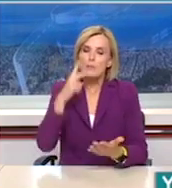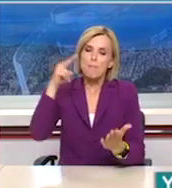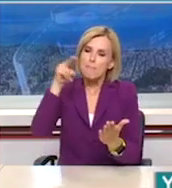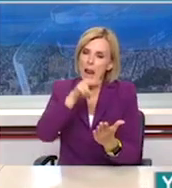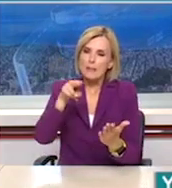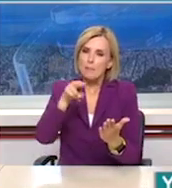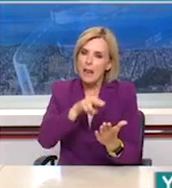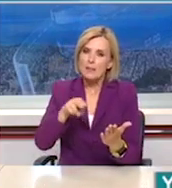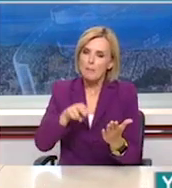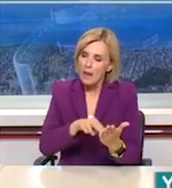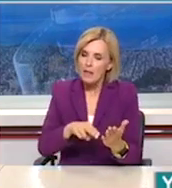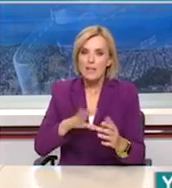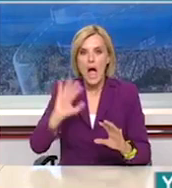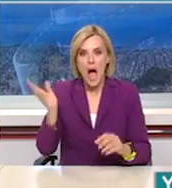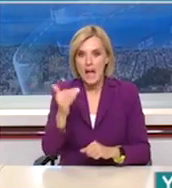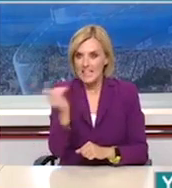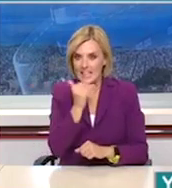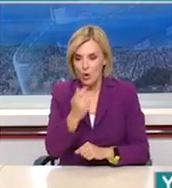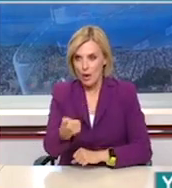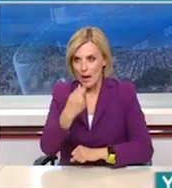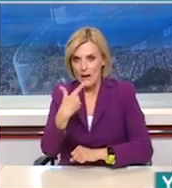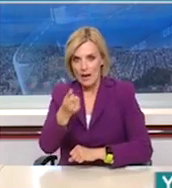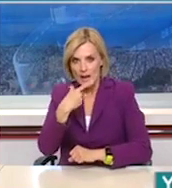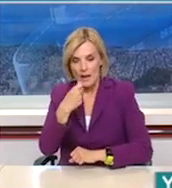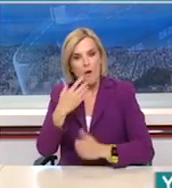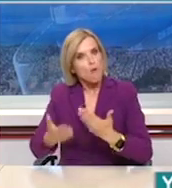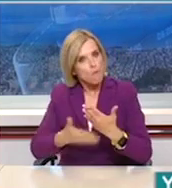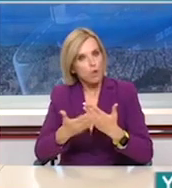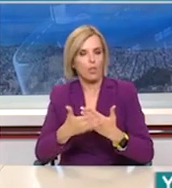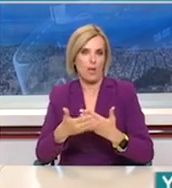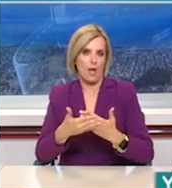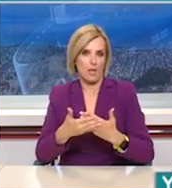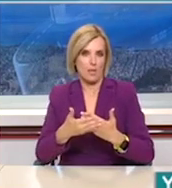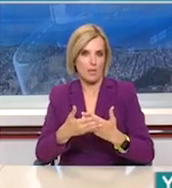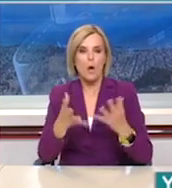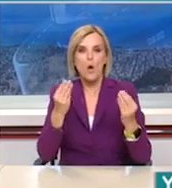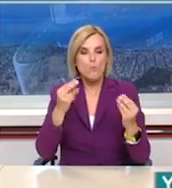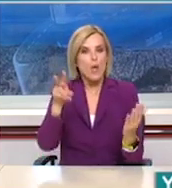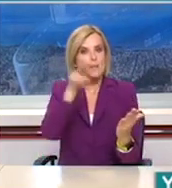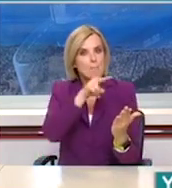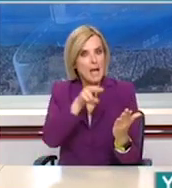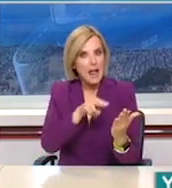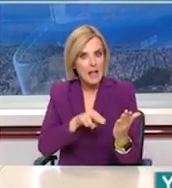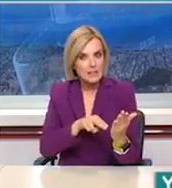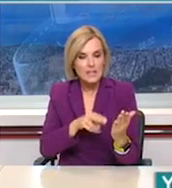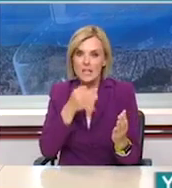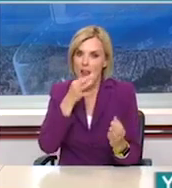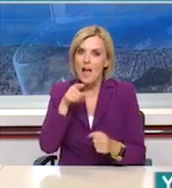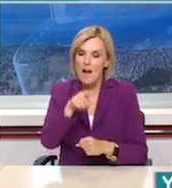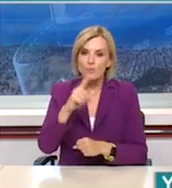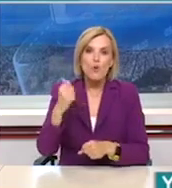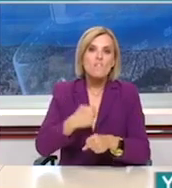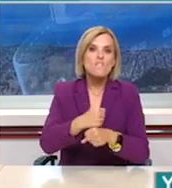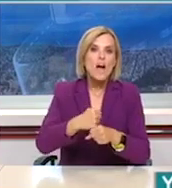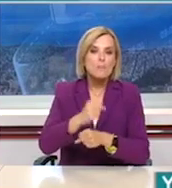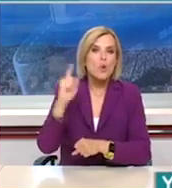γι' αυτό σε όλο τον κόσμο, ότι αν την πάρεις γρηγορότερα, πιθανώς να βοηθάει περισσότερο. Στις περισσότερες από τις μελέτες που αναφέρεστε, η θεραπεία χορηγόταν όταν ο